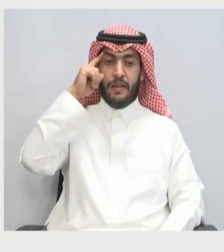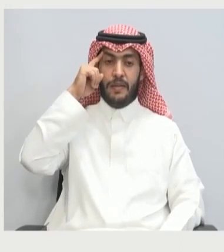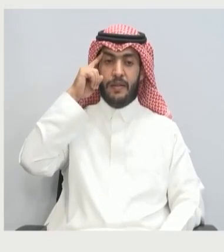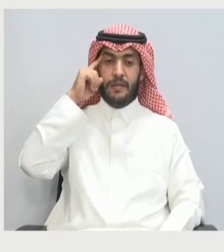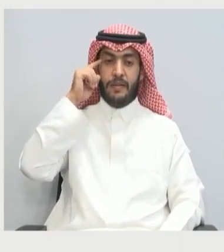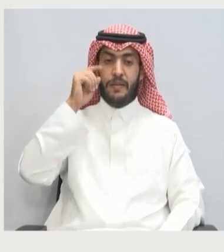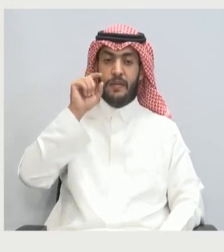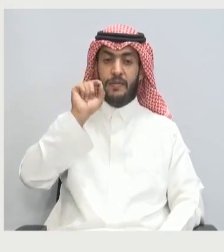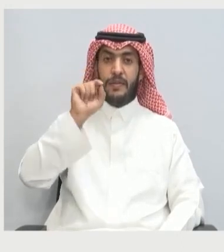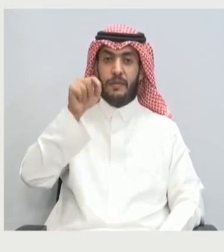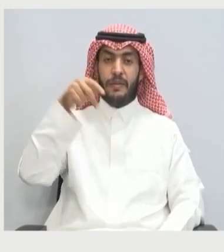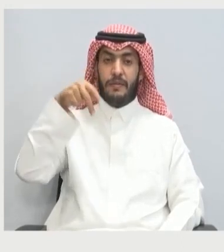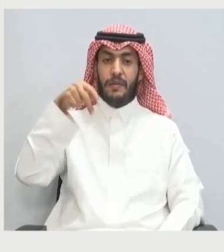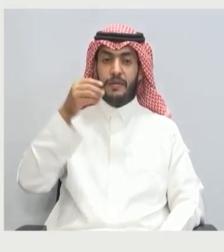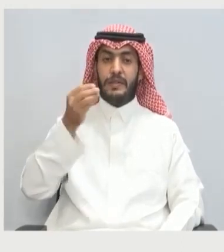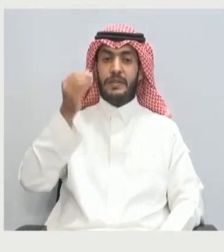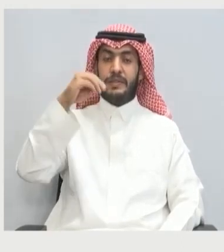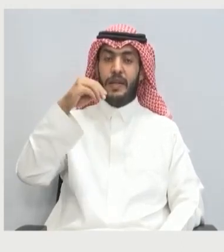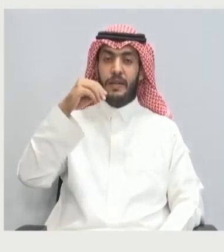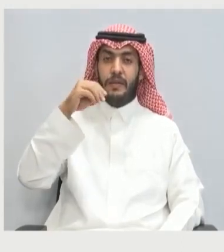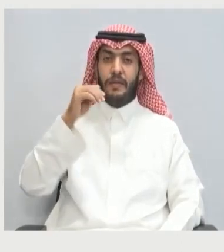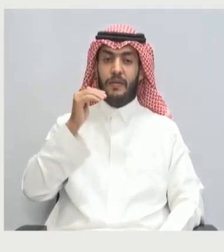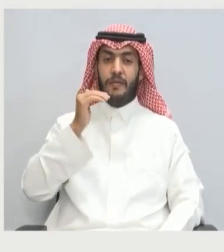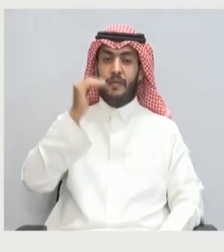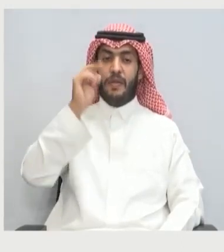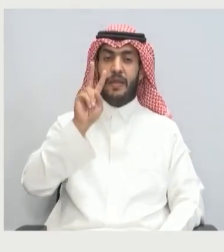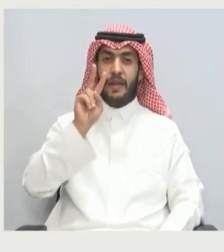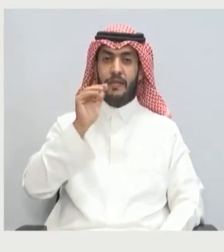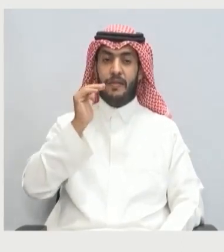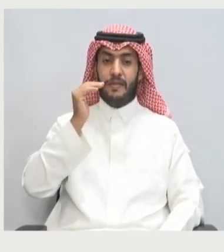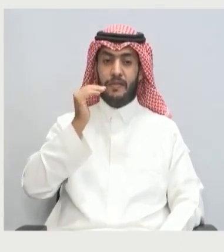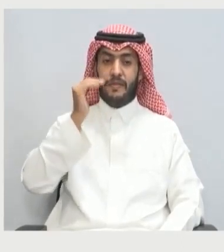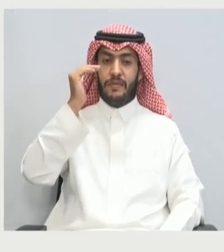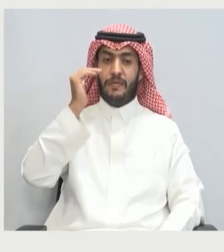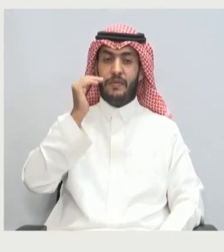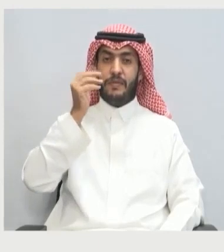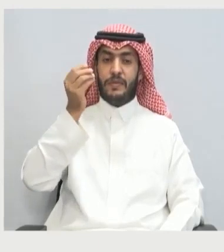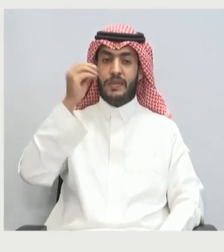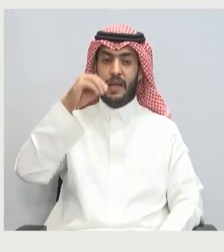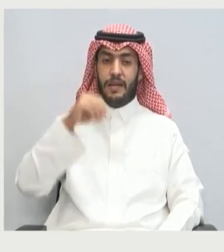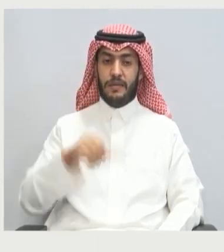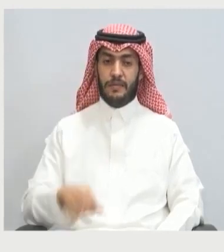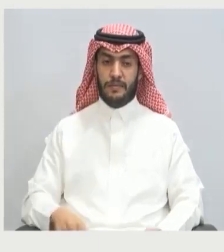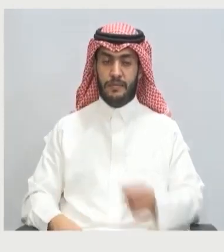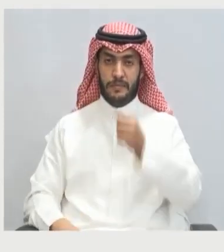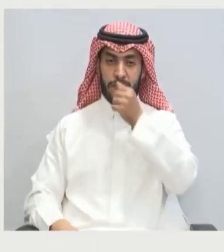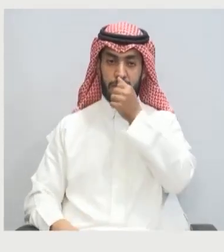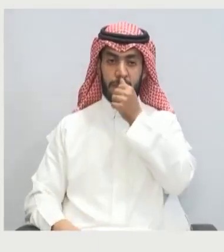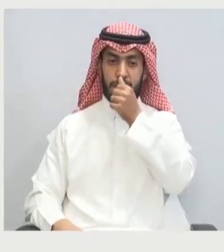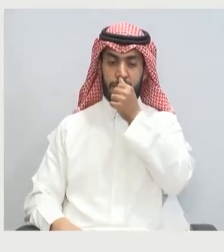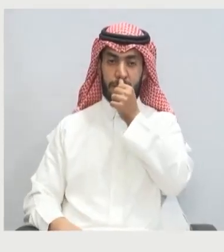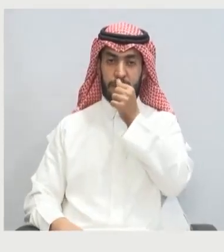0.8 ستكون التركيز فوق تقريبا صف 2 ونص او اعلى قليلا